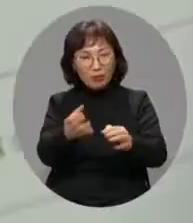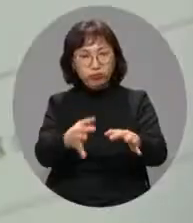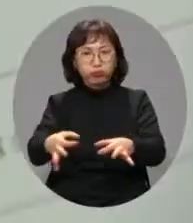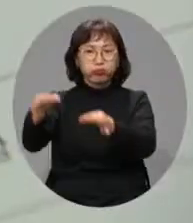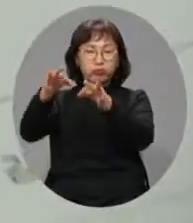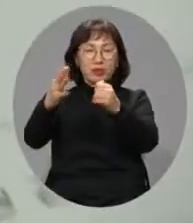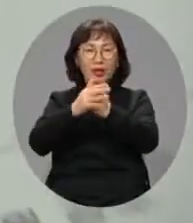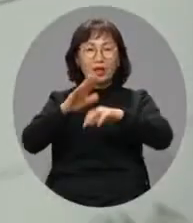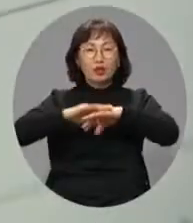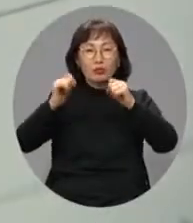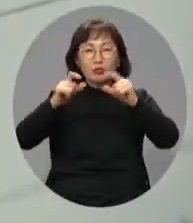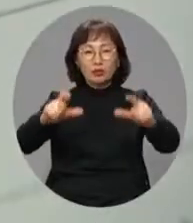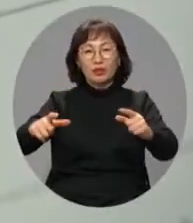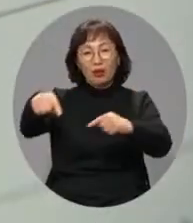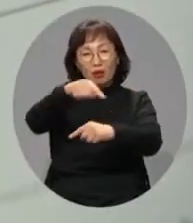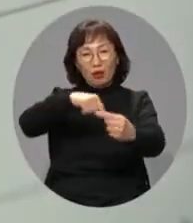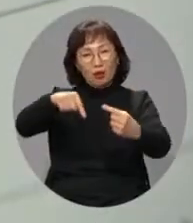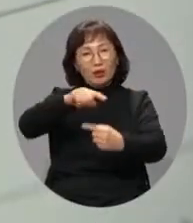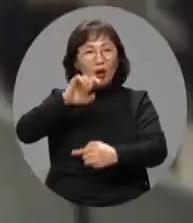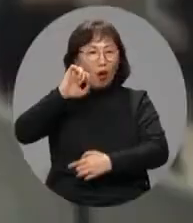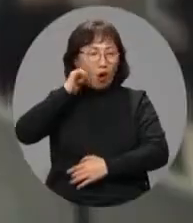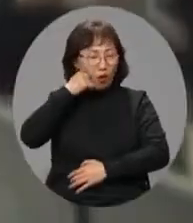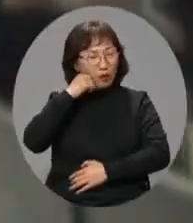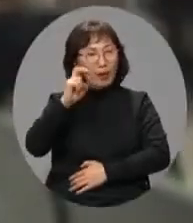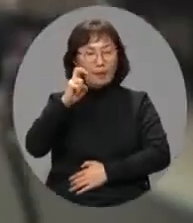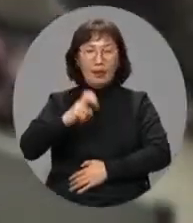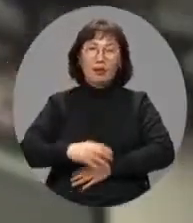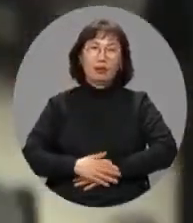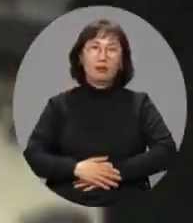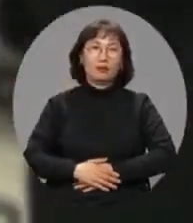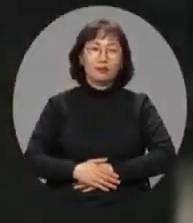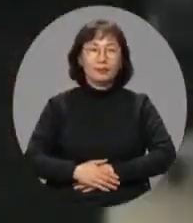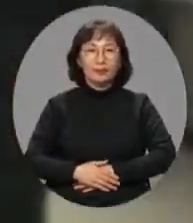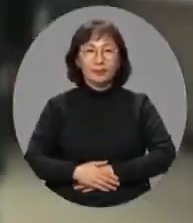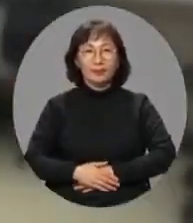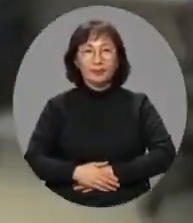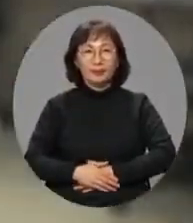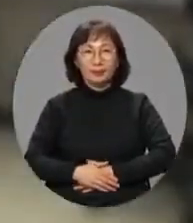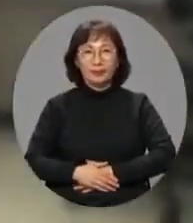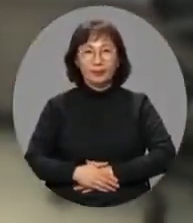전북 경제의 뇌관이 되지 않을까 우려가 커지고 있습니다. MBC 뉴스 이경입니다.